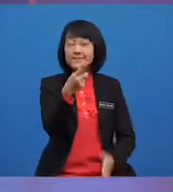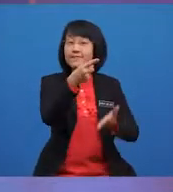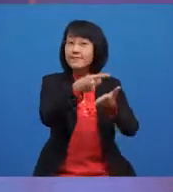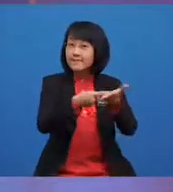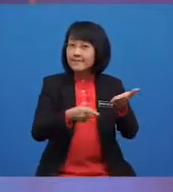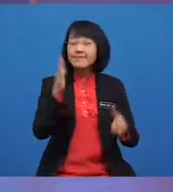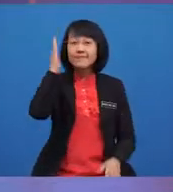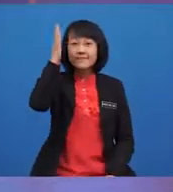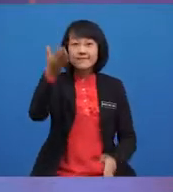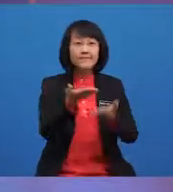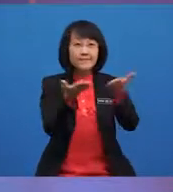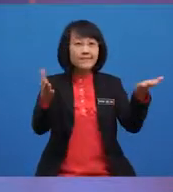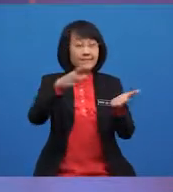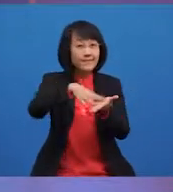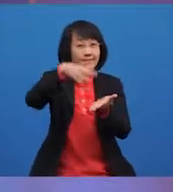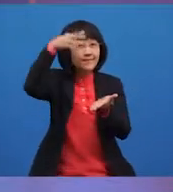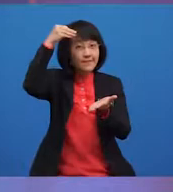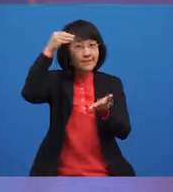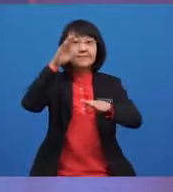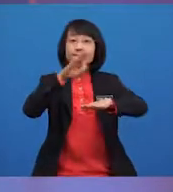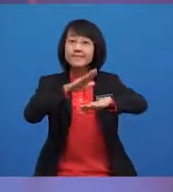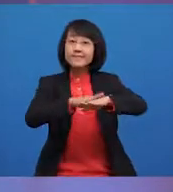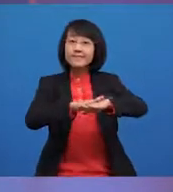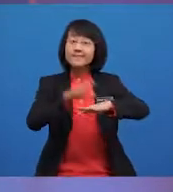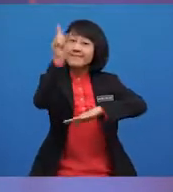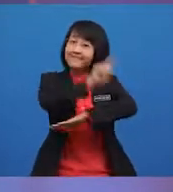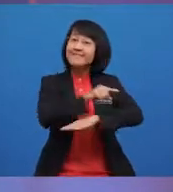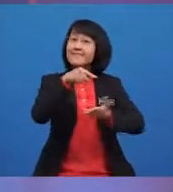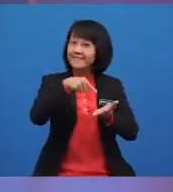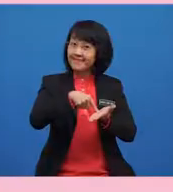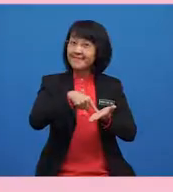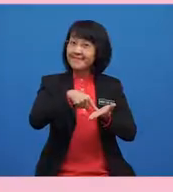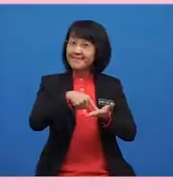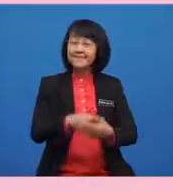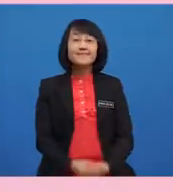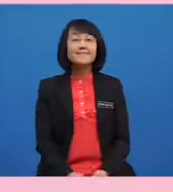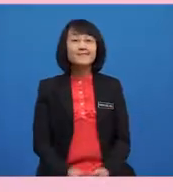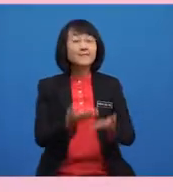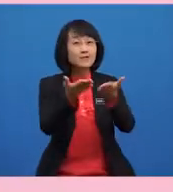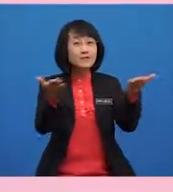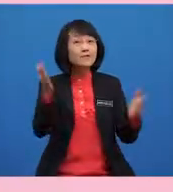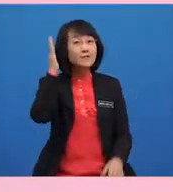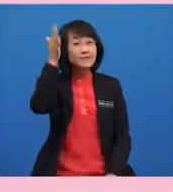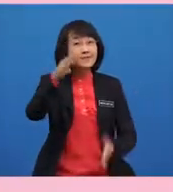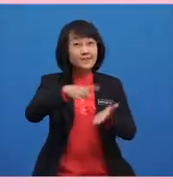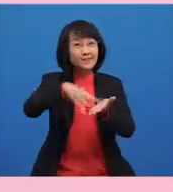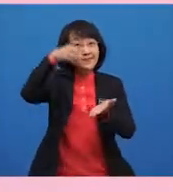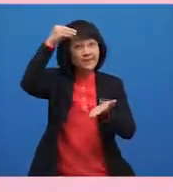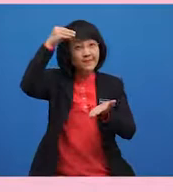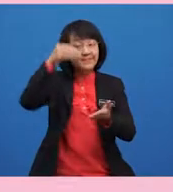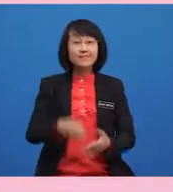yang akan kamu pelajari pada kali ini ya. Kamu akan